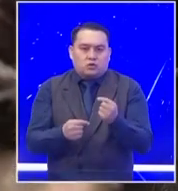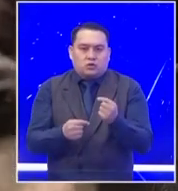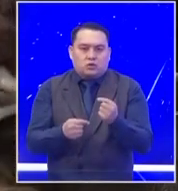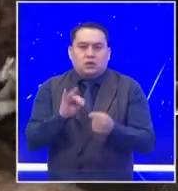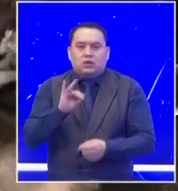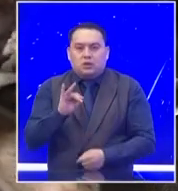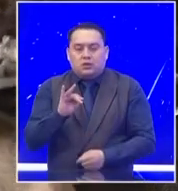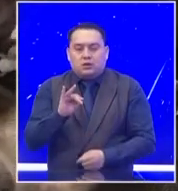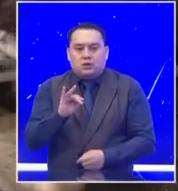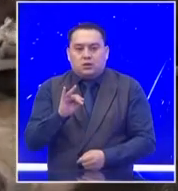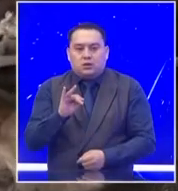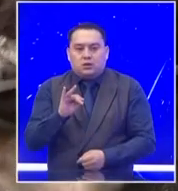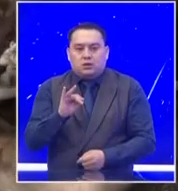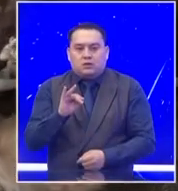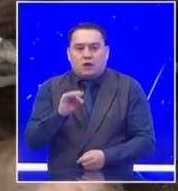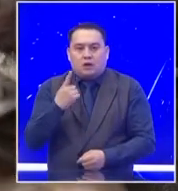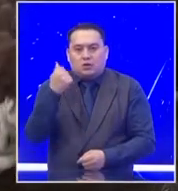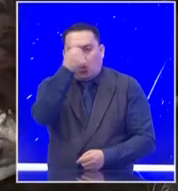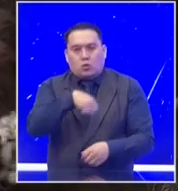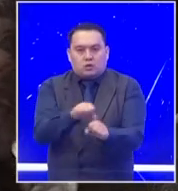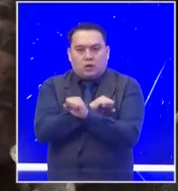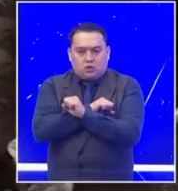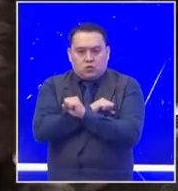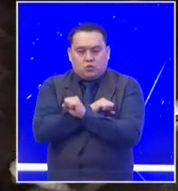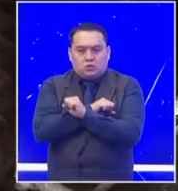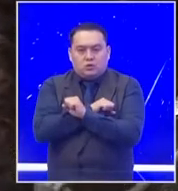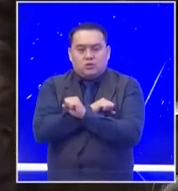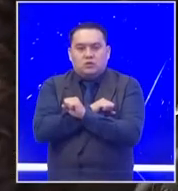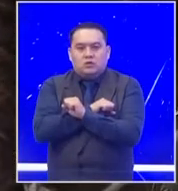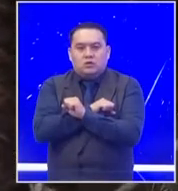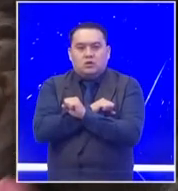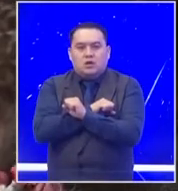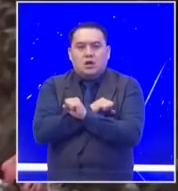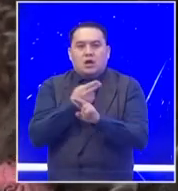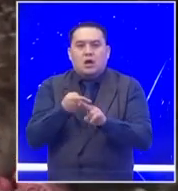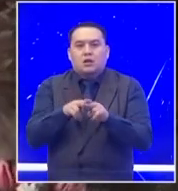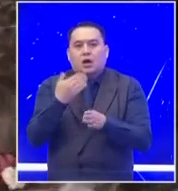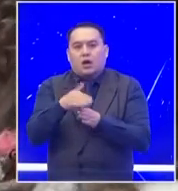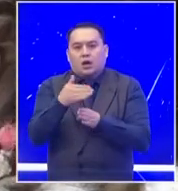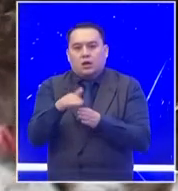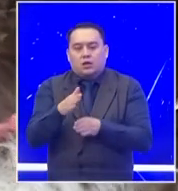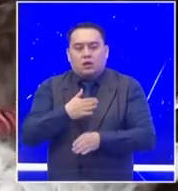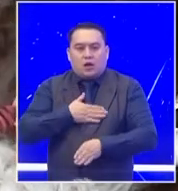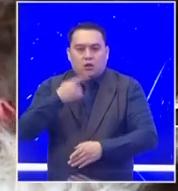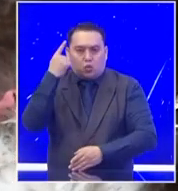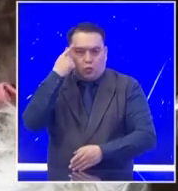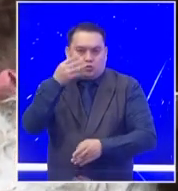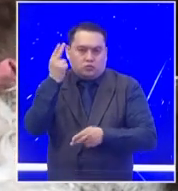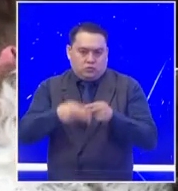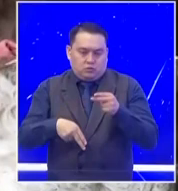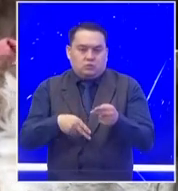и год каникулы. И этот кредит, я думаю,